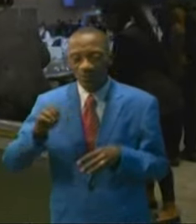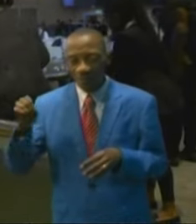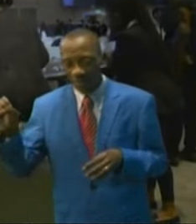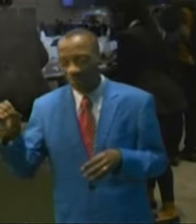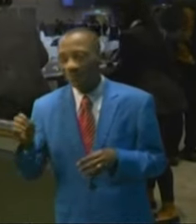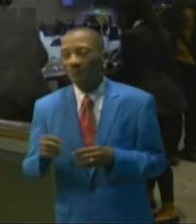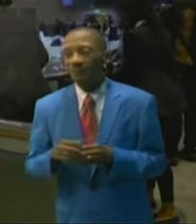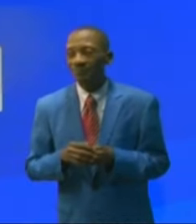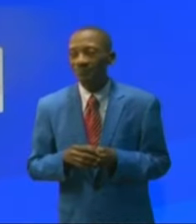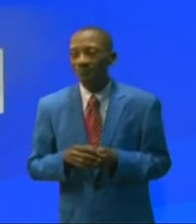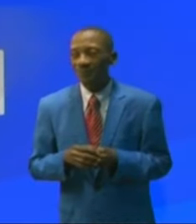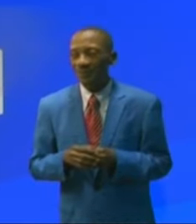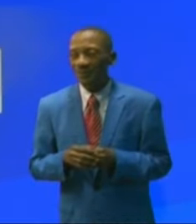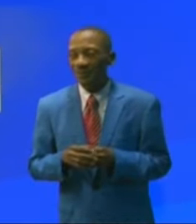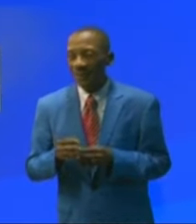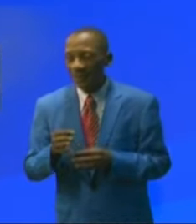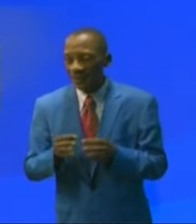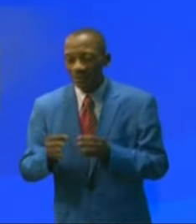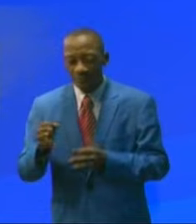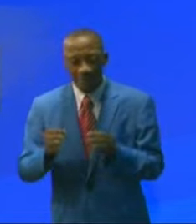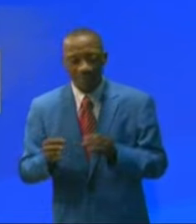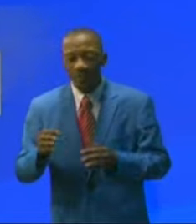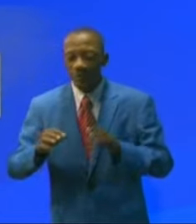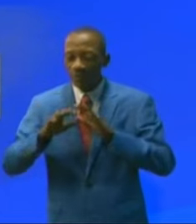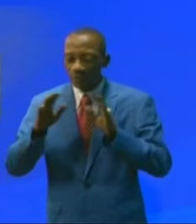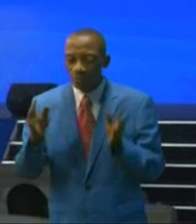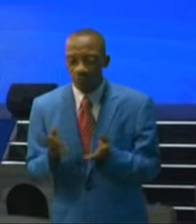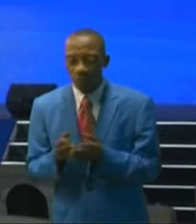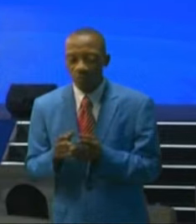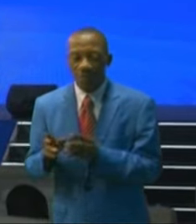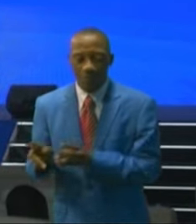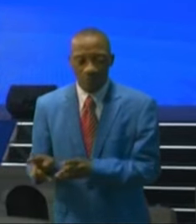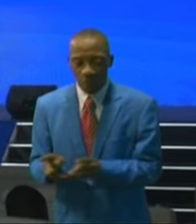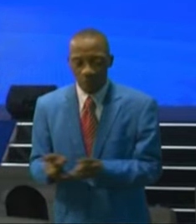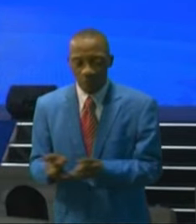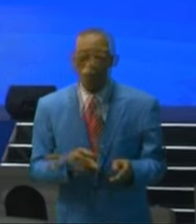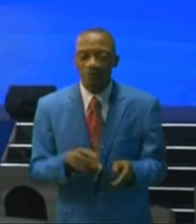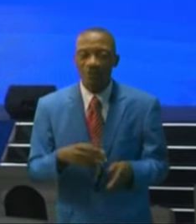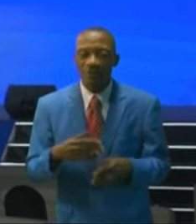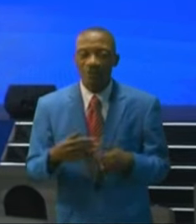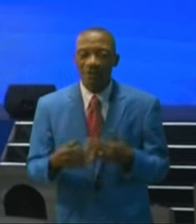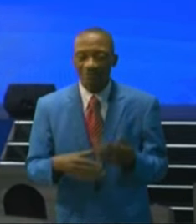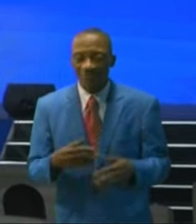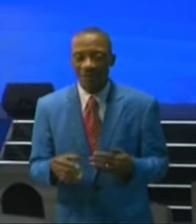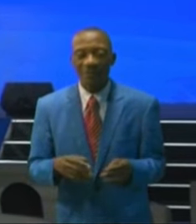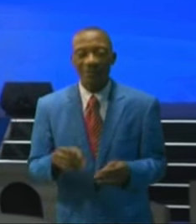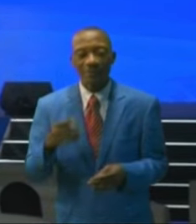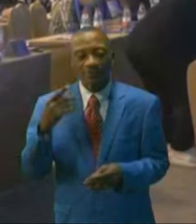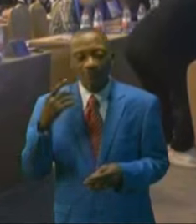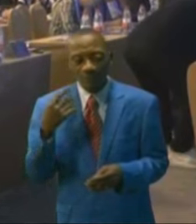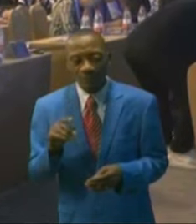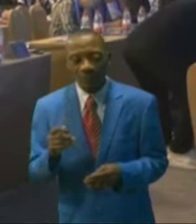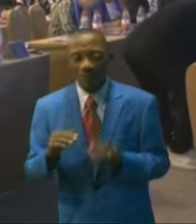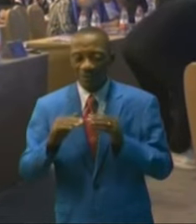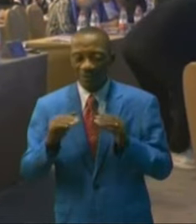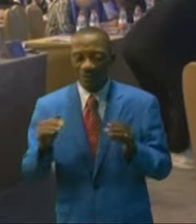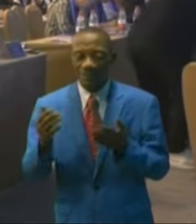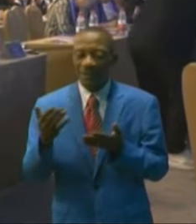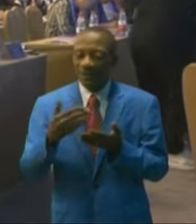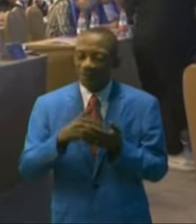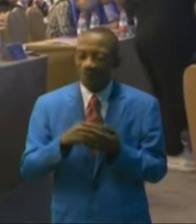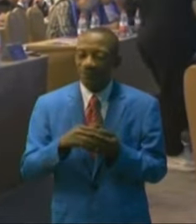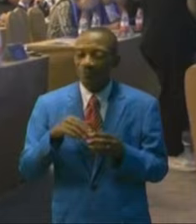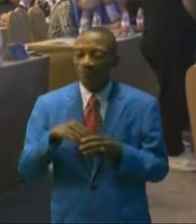sont succédés ici ont démontré que ces forums visent à améliorer la capacité de discours et à approfondir